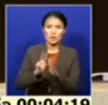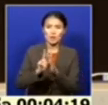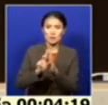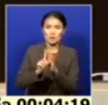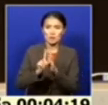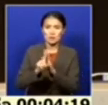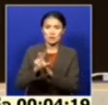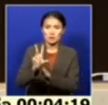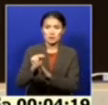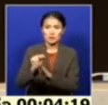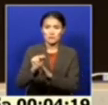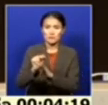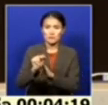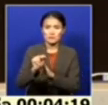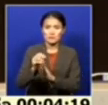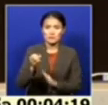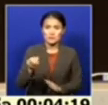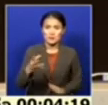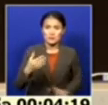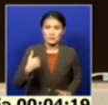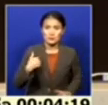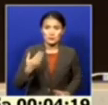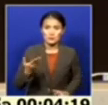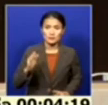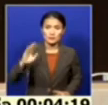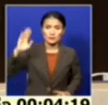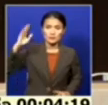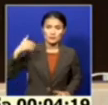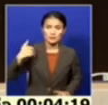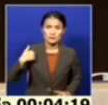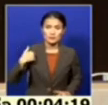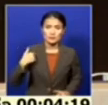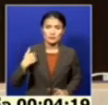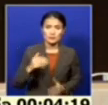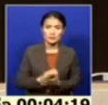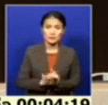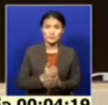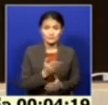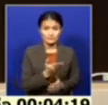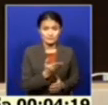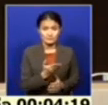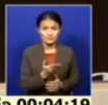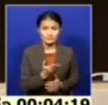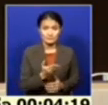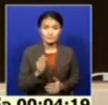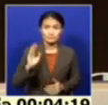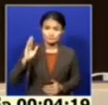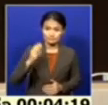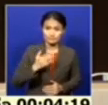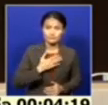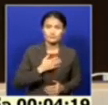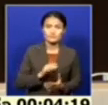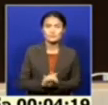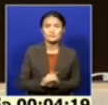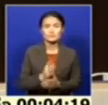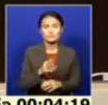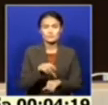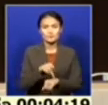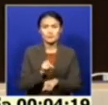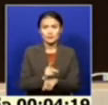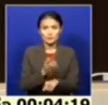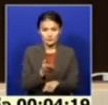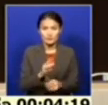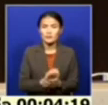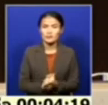บุคคลดังกล่าวก็ขอขอบคุณครับ ครับก็กินเวลาของท่านสมคิดไปก็รวมแล้วก็เ